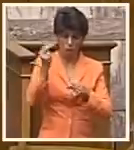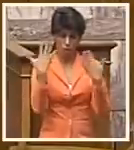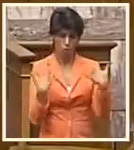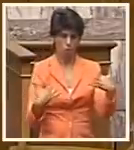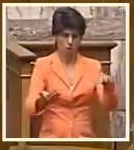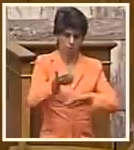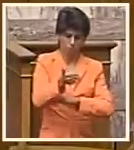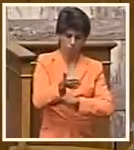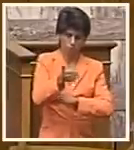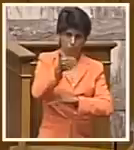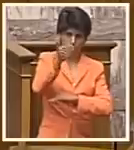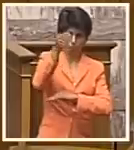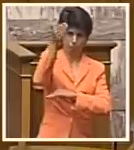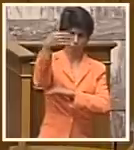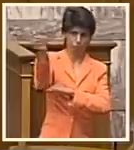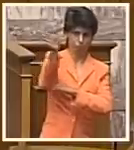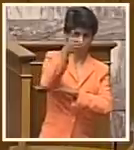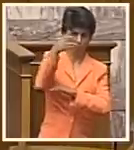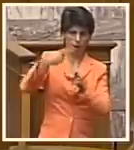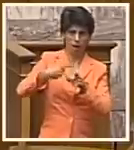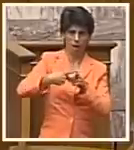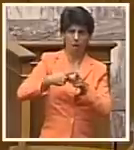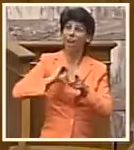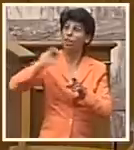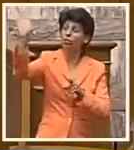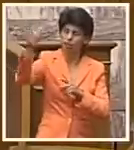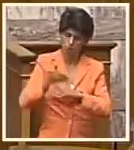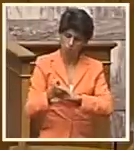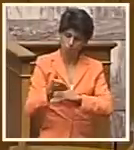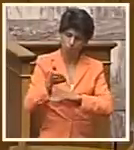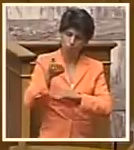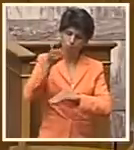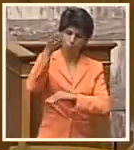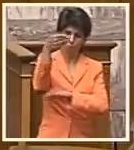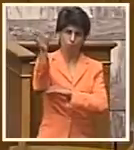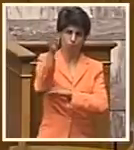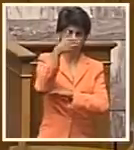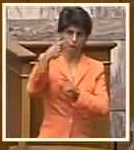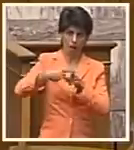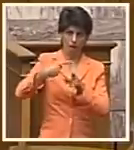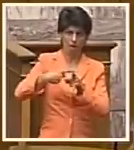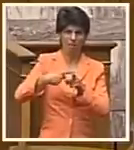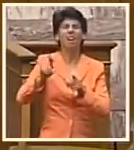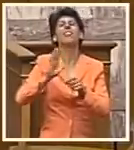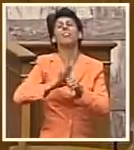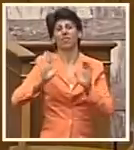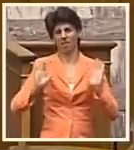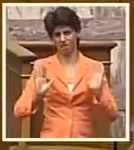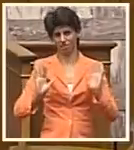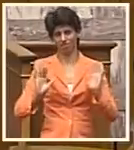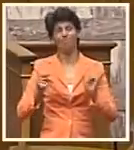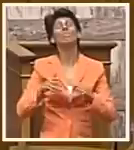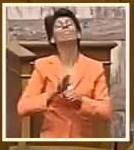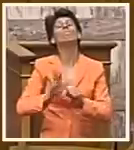σημαία. Στο εξωτερικό σηκώνουμε την ελληνική σημαία. Αλλά δεν αρκεί. Δεν